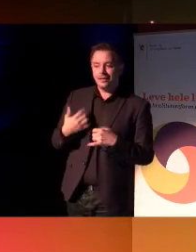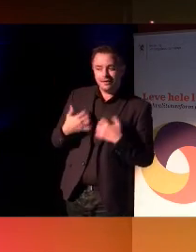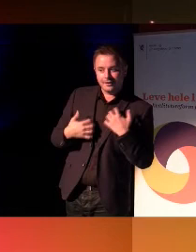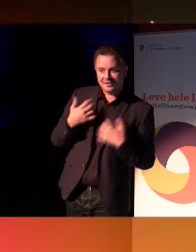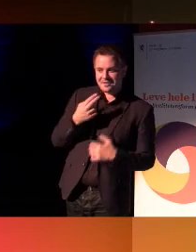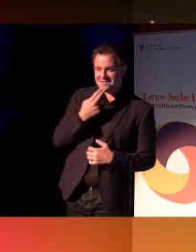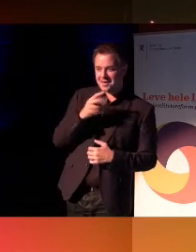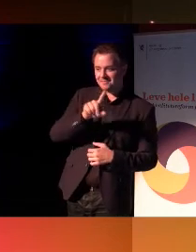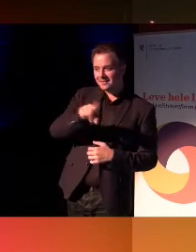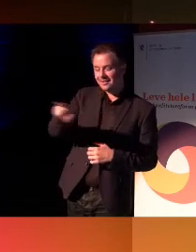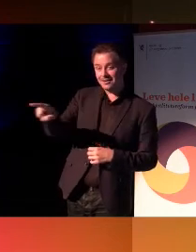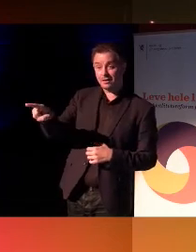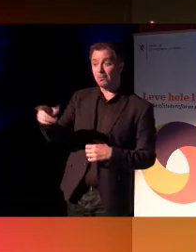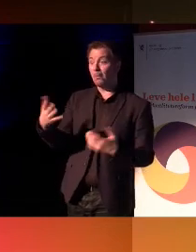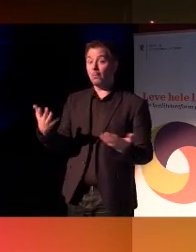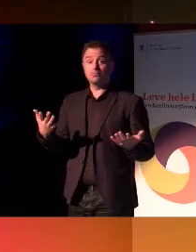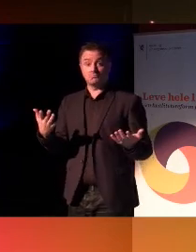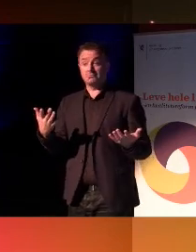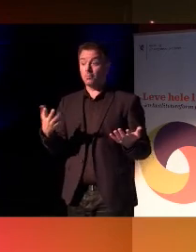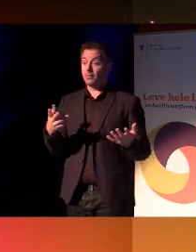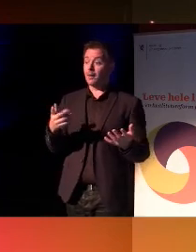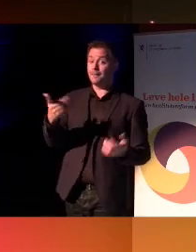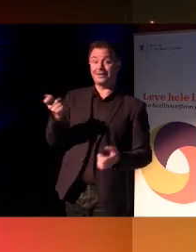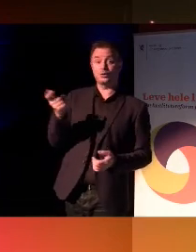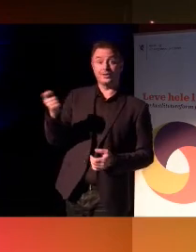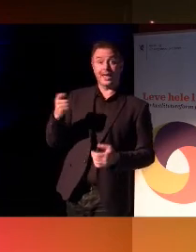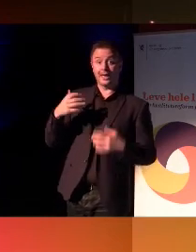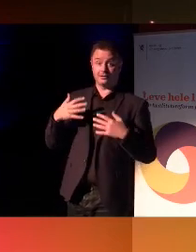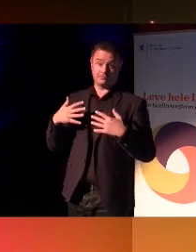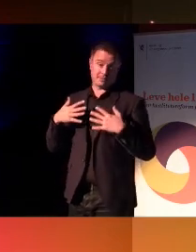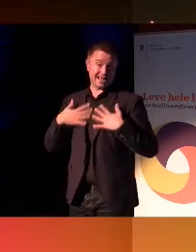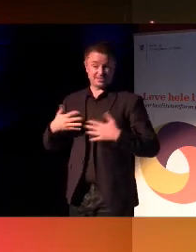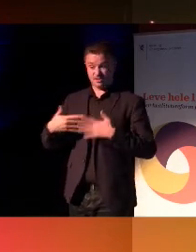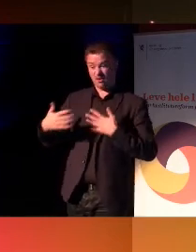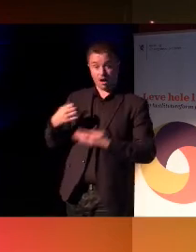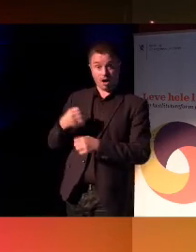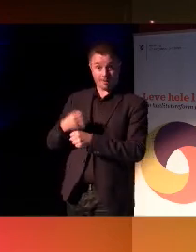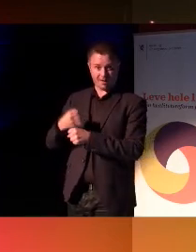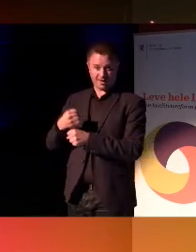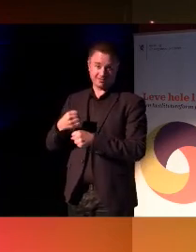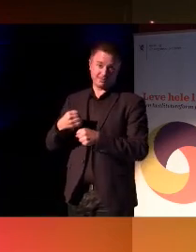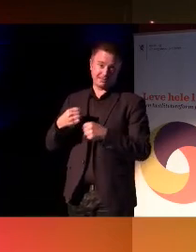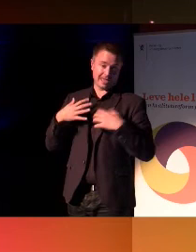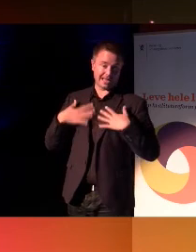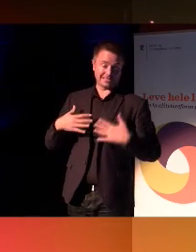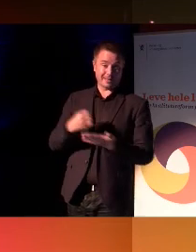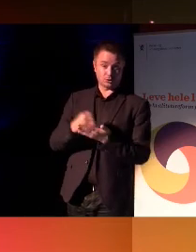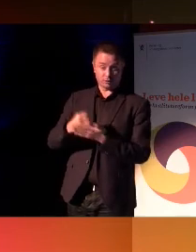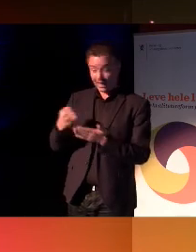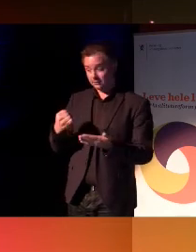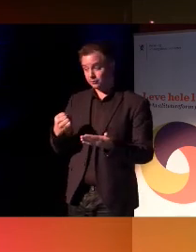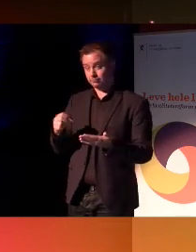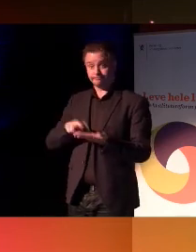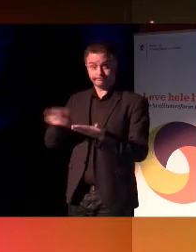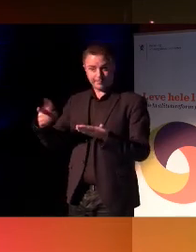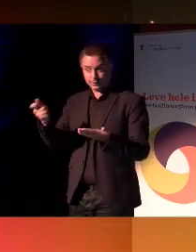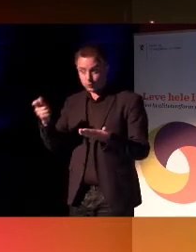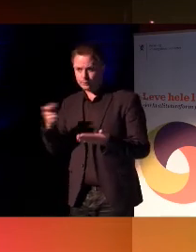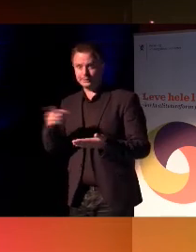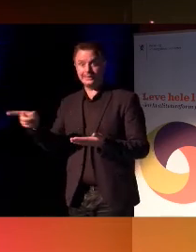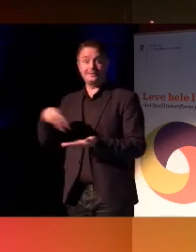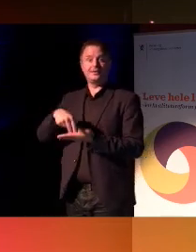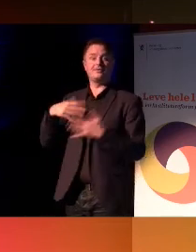det var alt fra pensjonerte helsefagarbeidere, eller helsepersonell. Det var mekanikere. Det